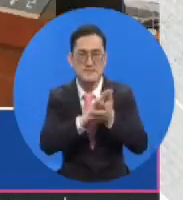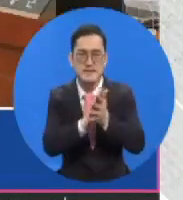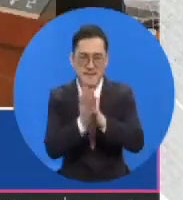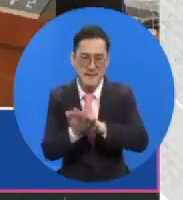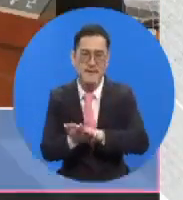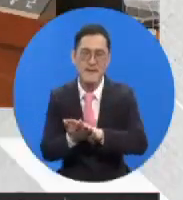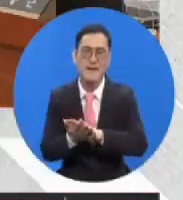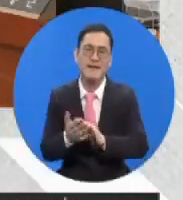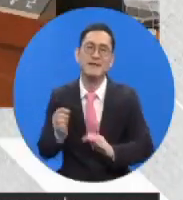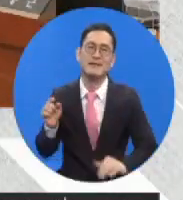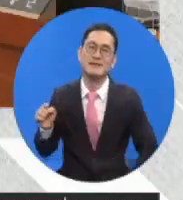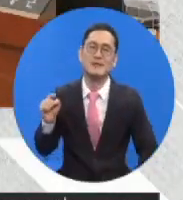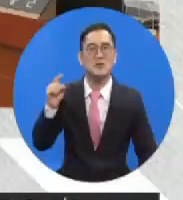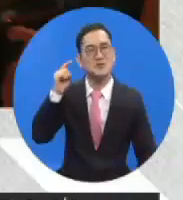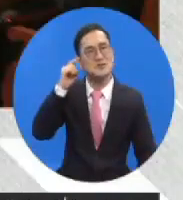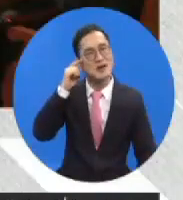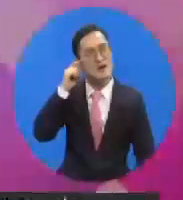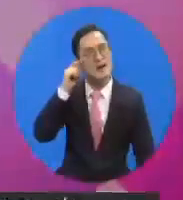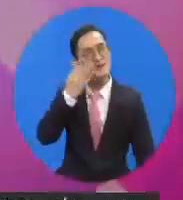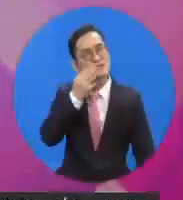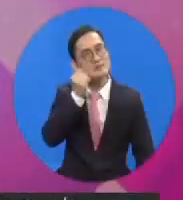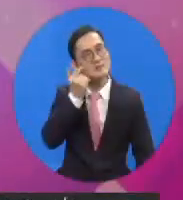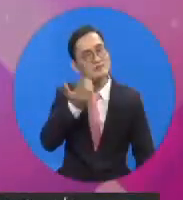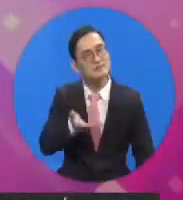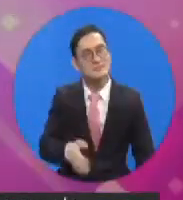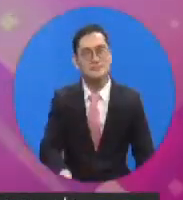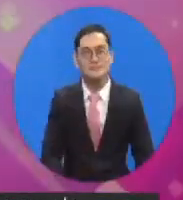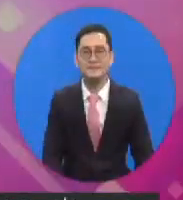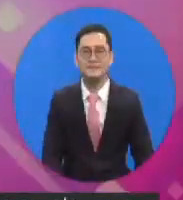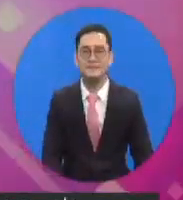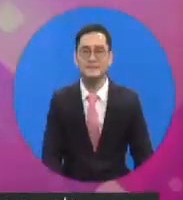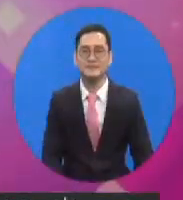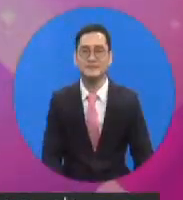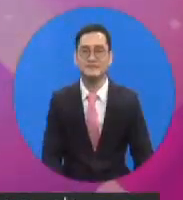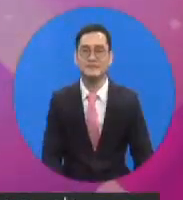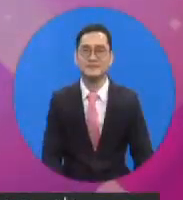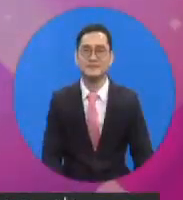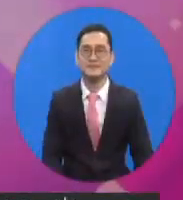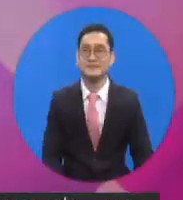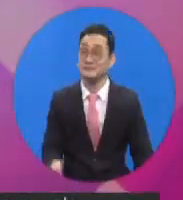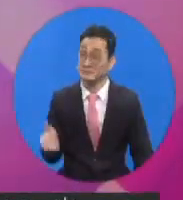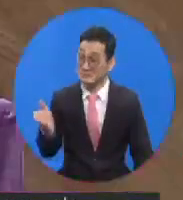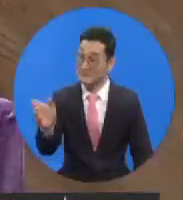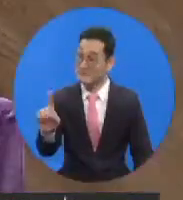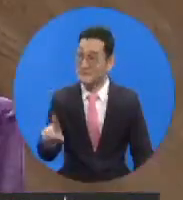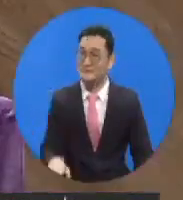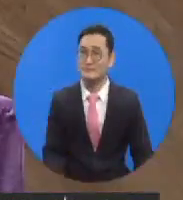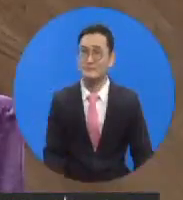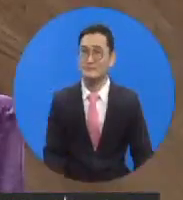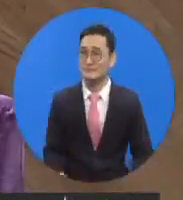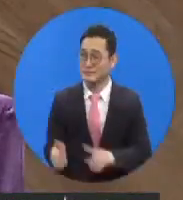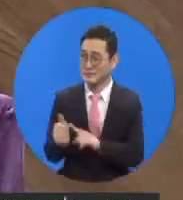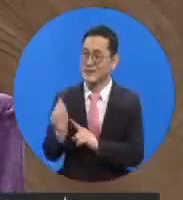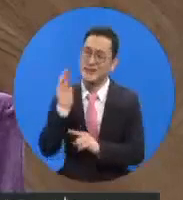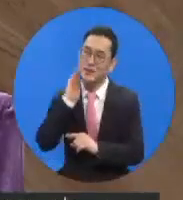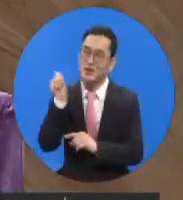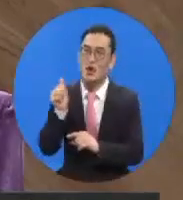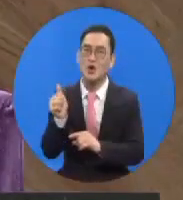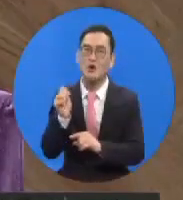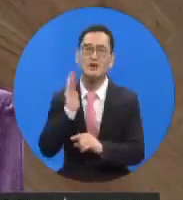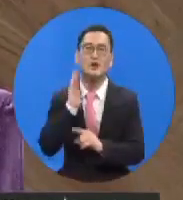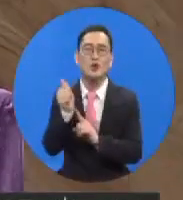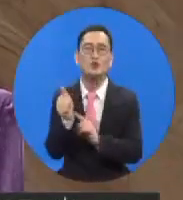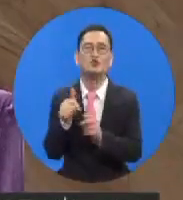변호사님의 어떤 개인적 견해인데 김병민 비대위원은 예. 어떻게 보십니까? 윤석열 총장은 각종 여론조사에서 유력한 대권주자 후보로 거론이 되고는